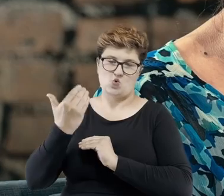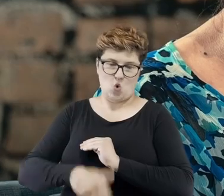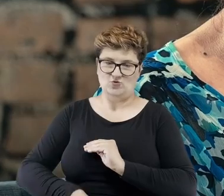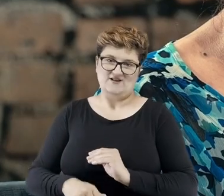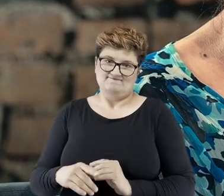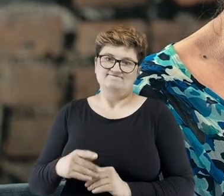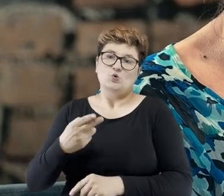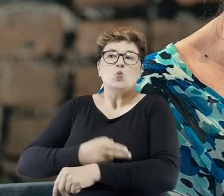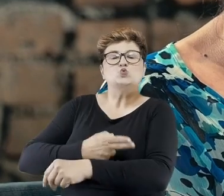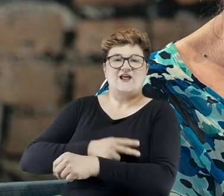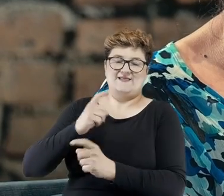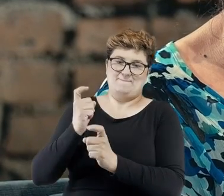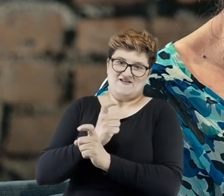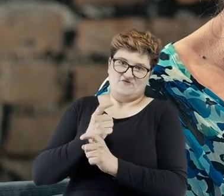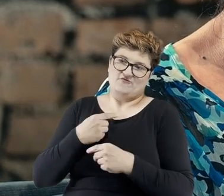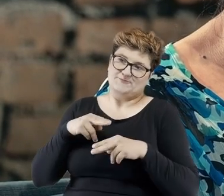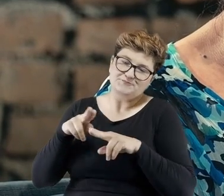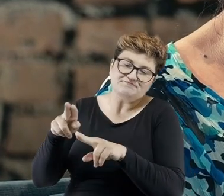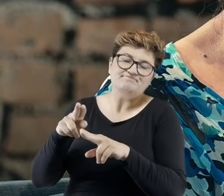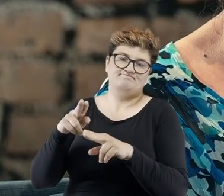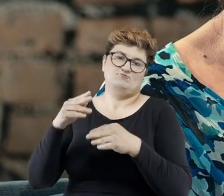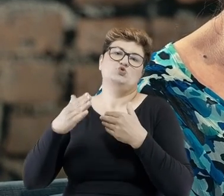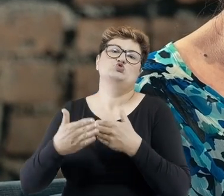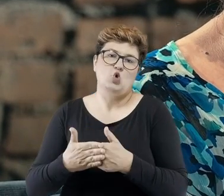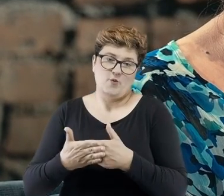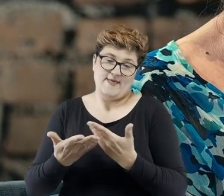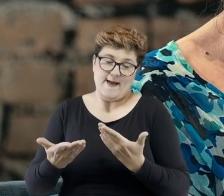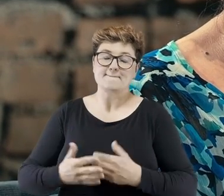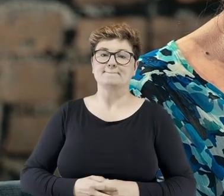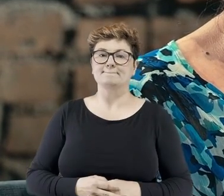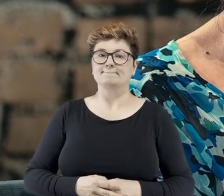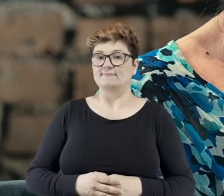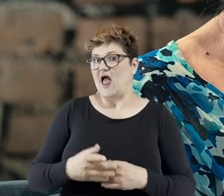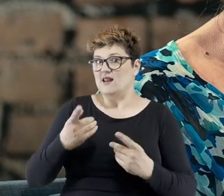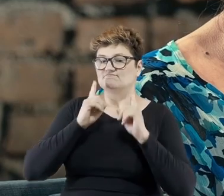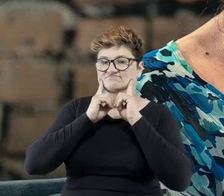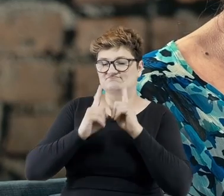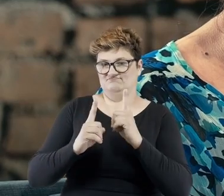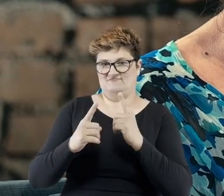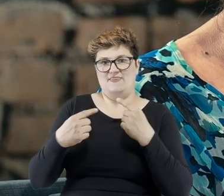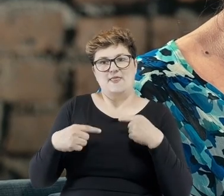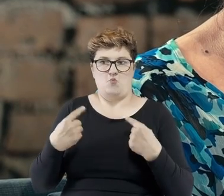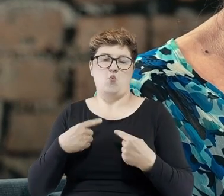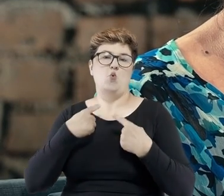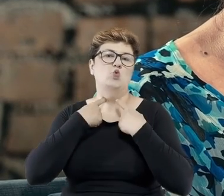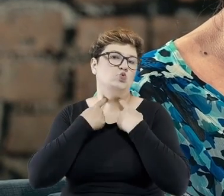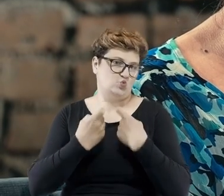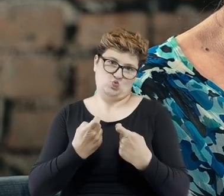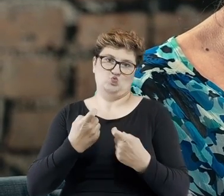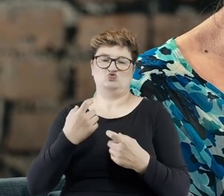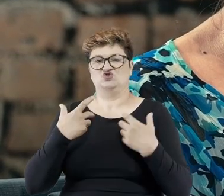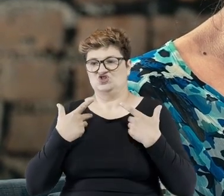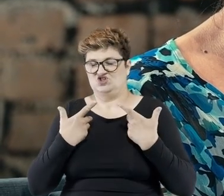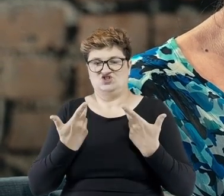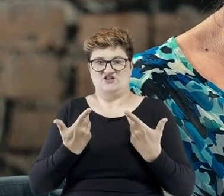stała się żoną urzędnika państwowego, tak można powiedzieć. Natomiast absolutnie nie było to nudne